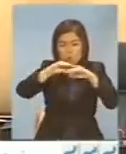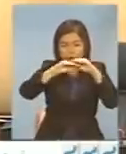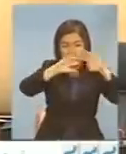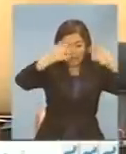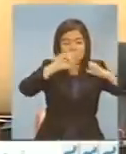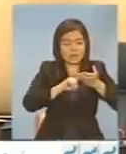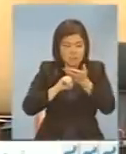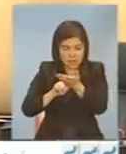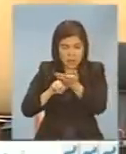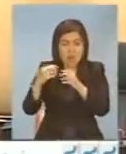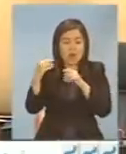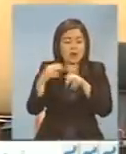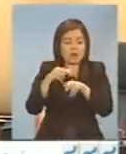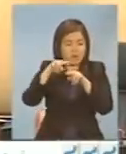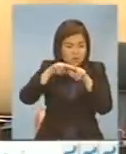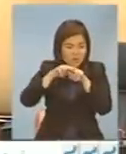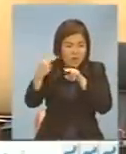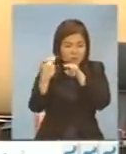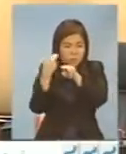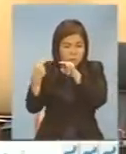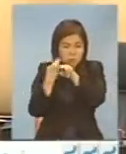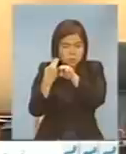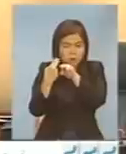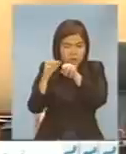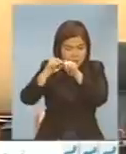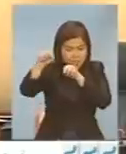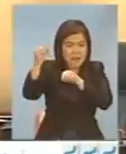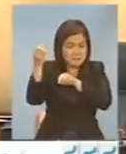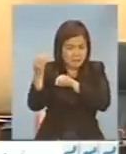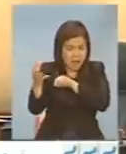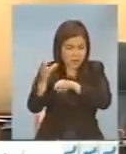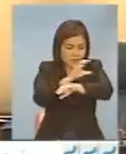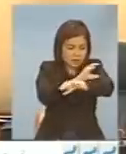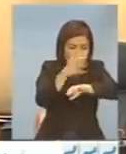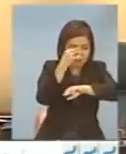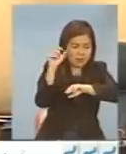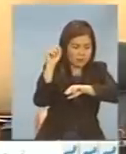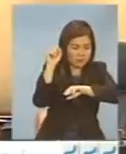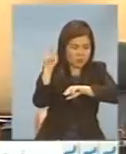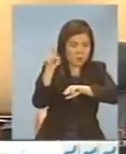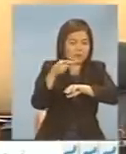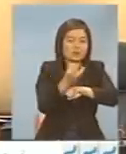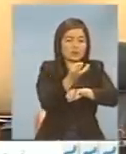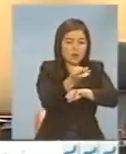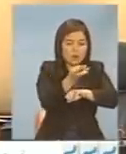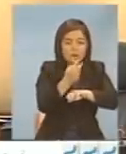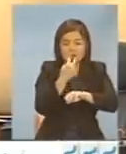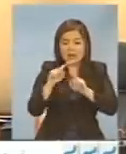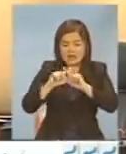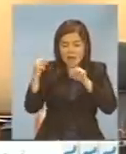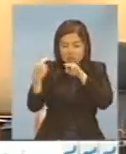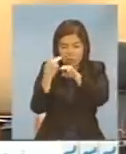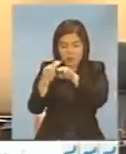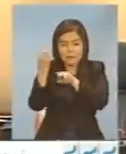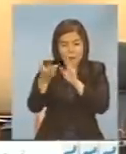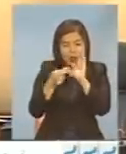ครับรถไฟทางคู่มีระยะมากกว่ารถไฟความเร็วสูงมากครับเพราะเราต้องการให้ไปดูแลพี่น้องประชาชนทั่วประเทศครับรถไฟทางคู่ไปถึ